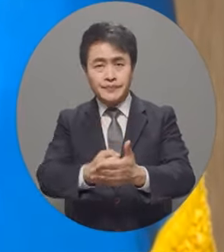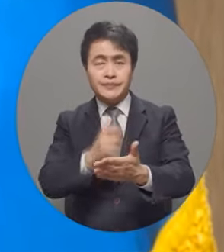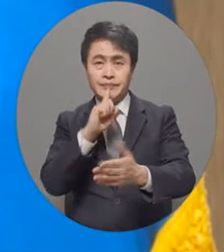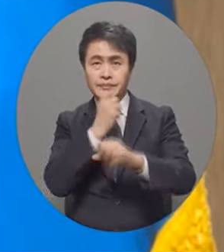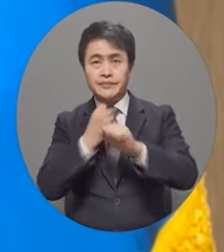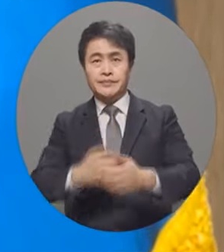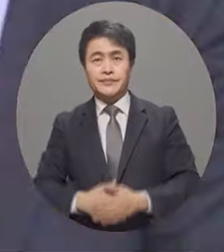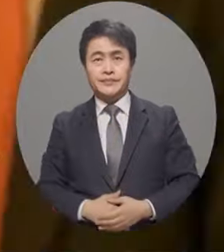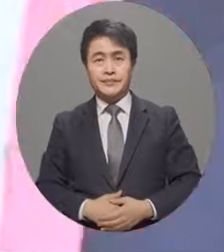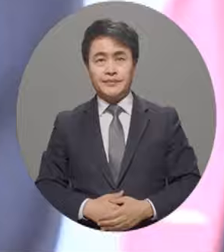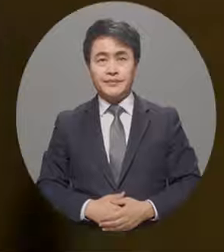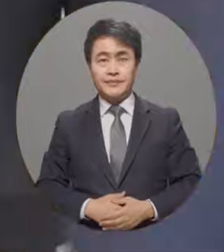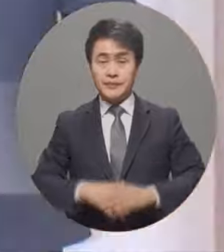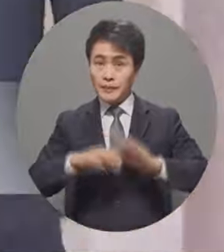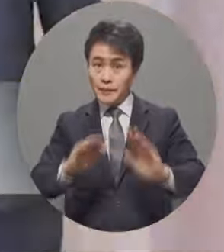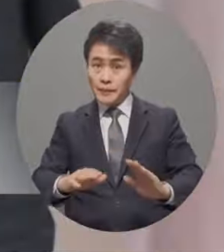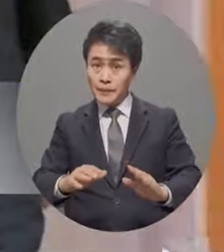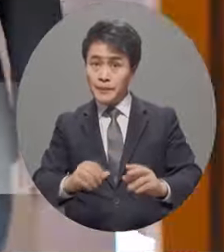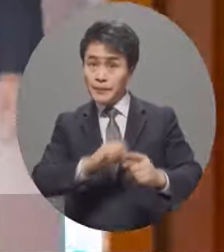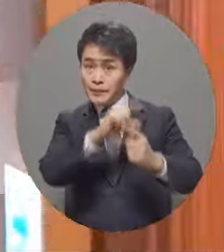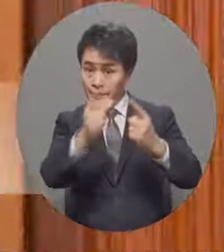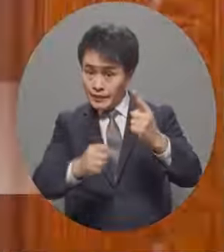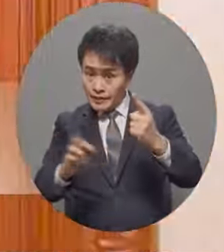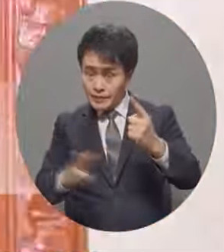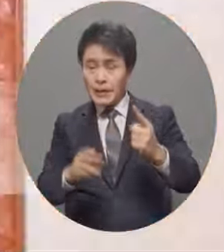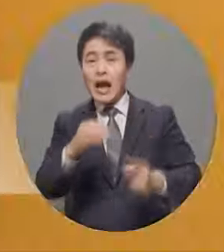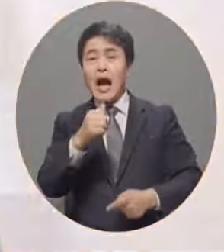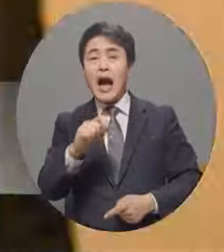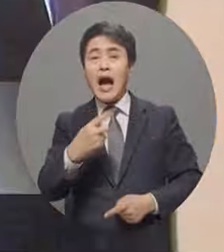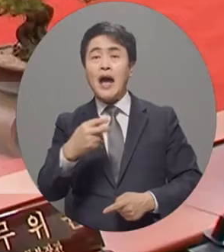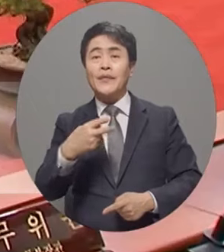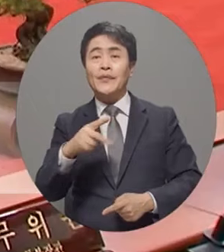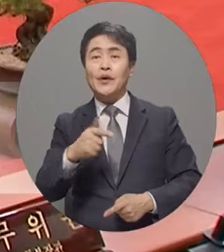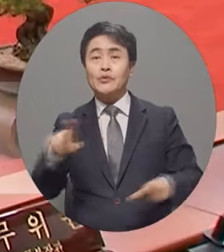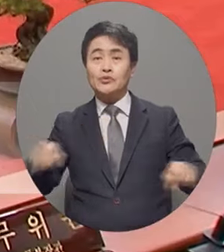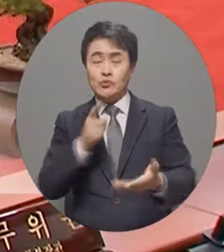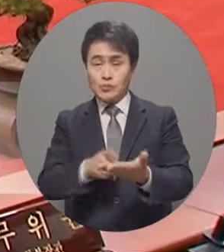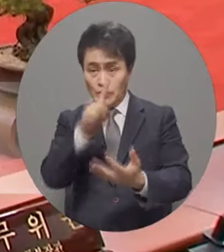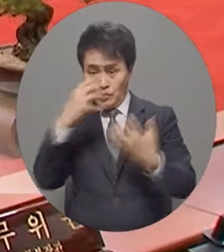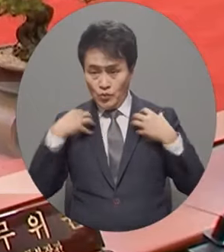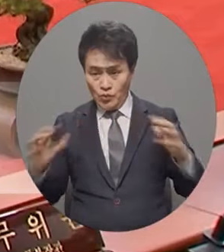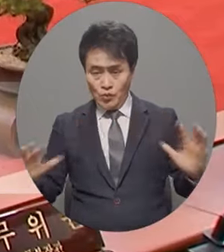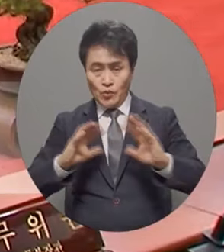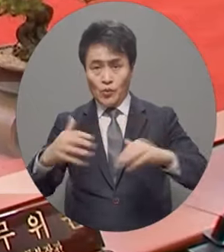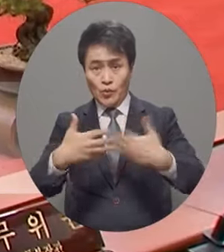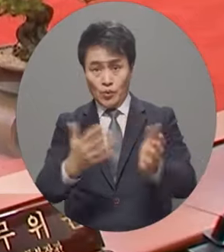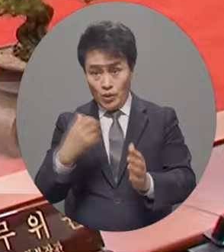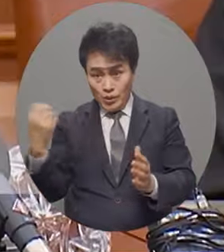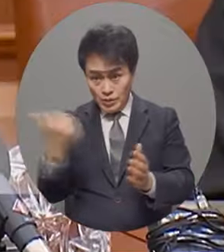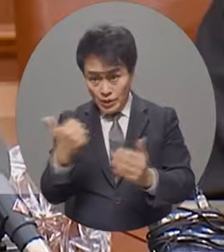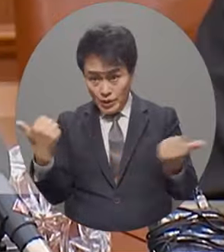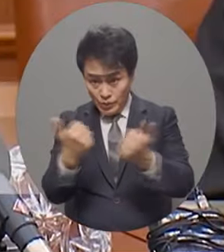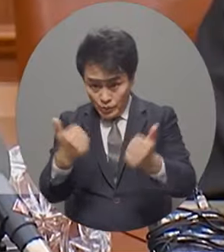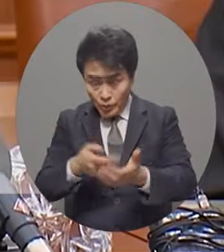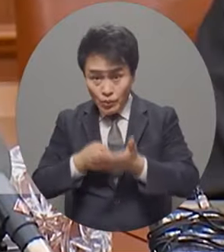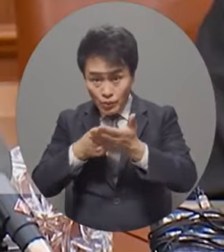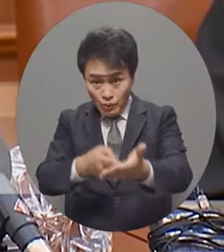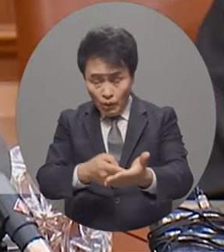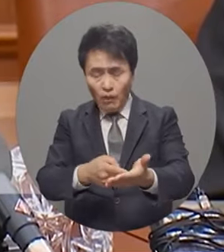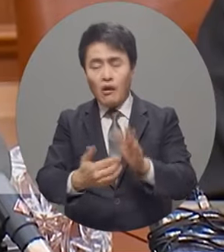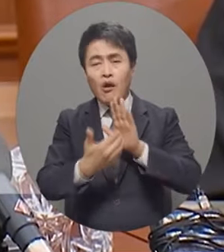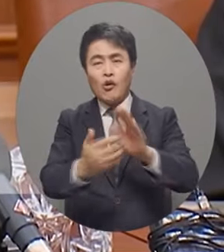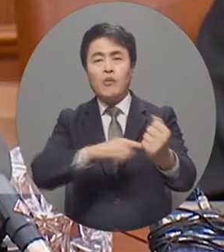알려졌습니다. 이르면 오는 30일 한덕수 총리가 주재하는 국무회의에서 제의 요구권, 즉 거부권